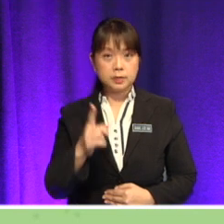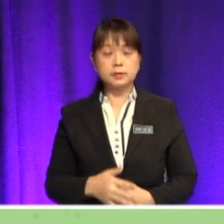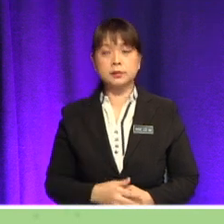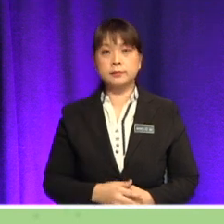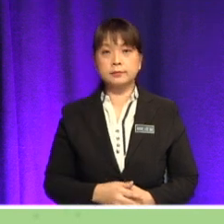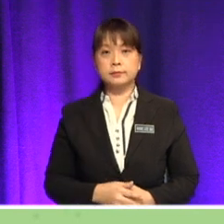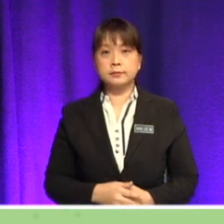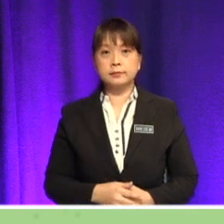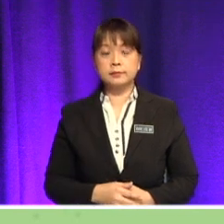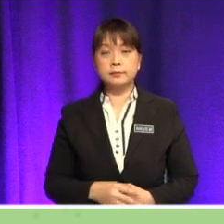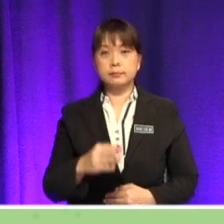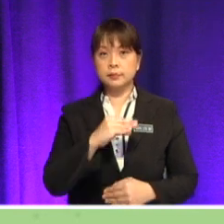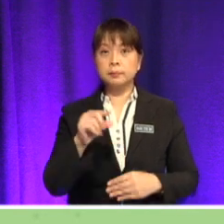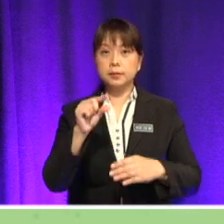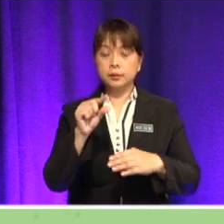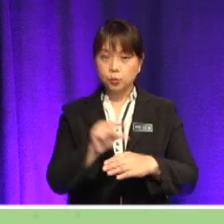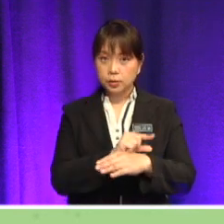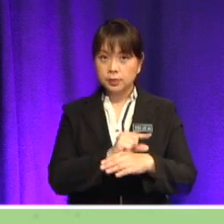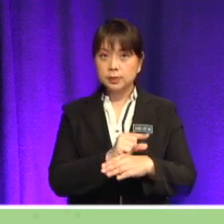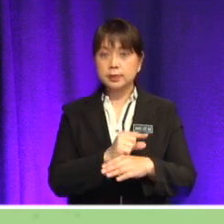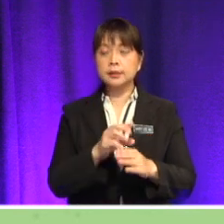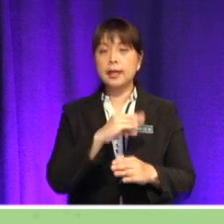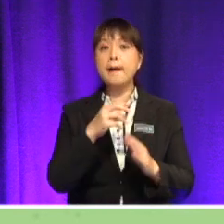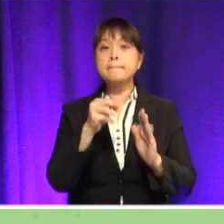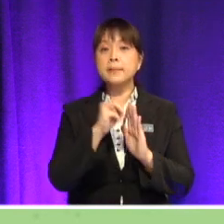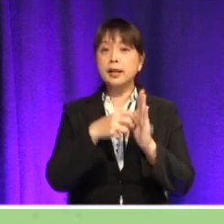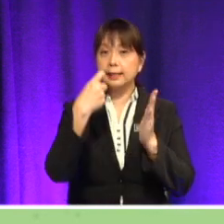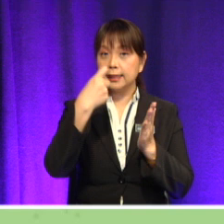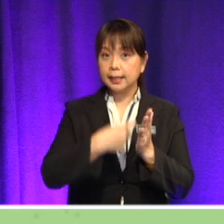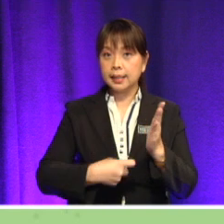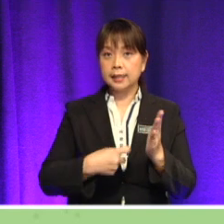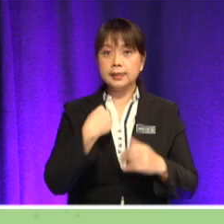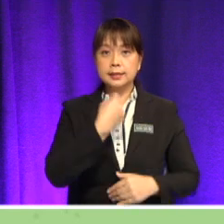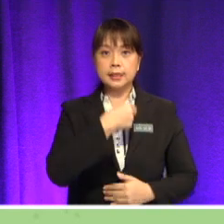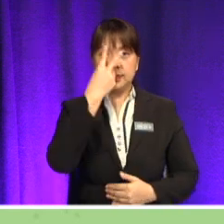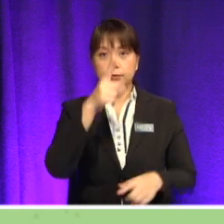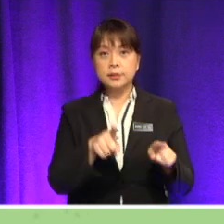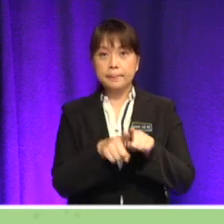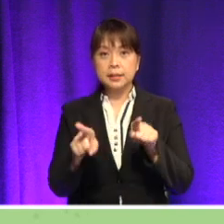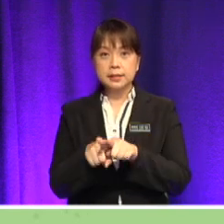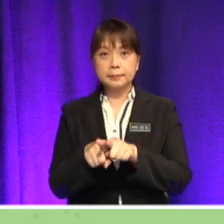juga menilai jadi kita tengok sama-sama